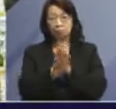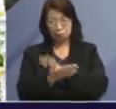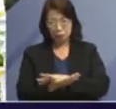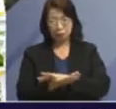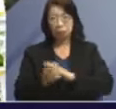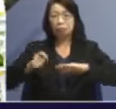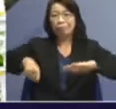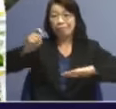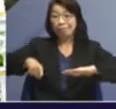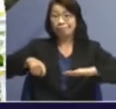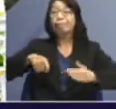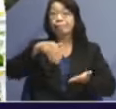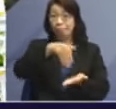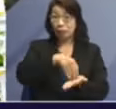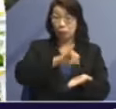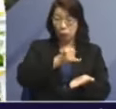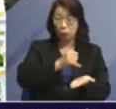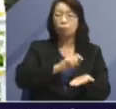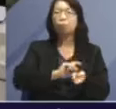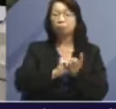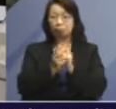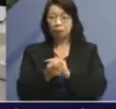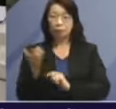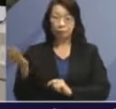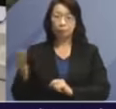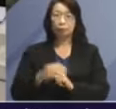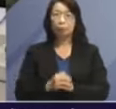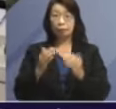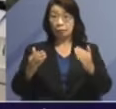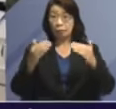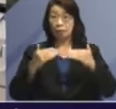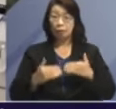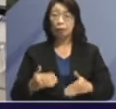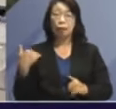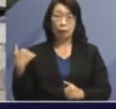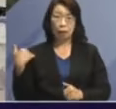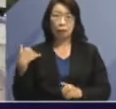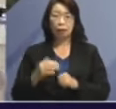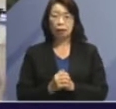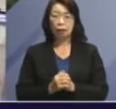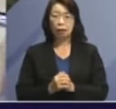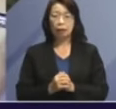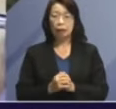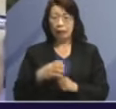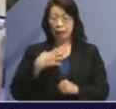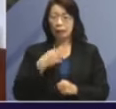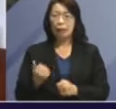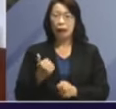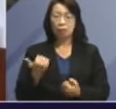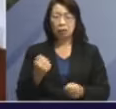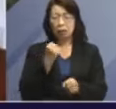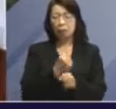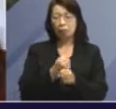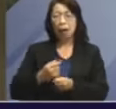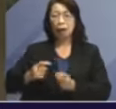เป็นศาลจังหวัดพิษณุโลกครั้นต่อมาปริมาณคดีที่ขึ้นสู่ศาลเพิ่มมากขึ้นทุกปีทำให้